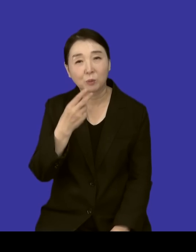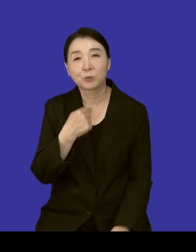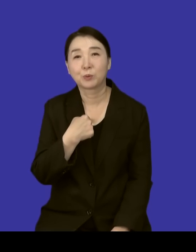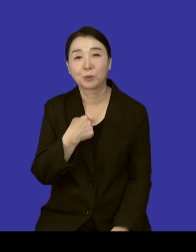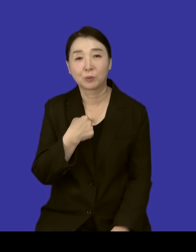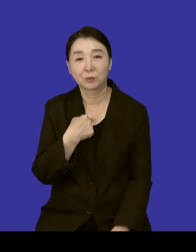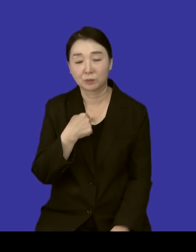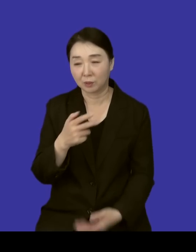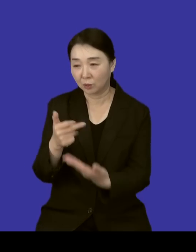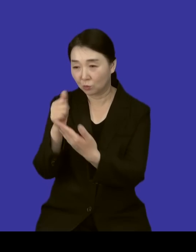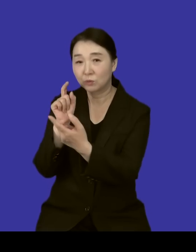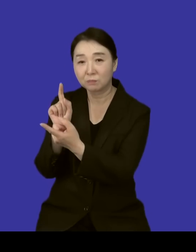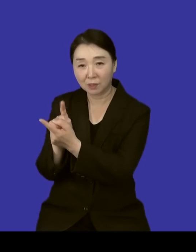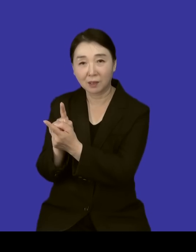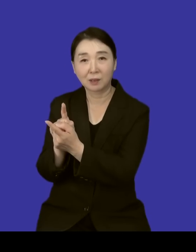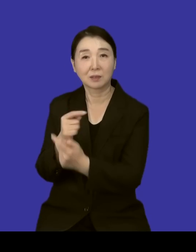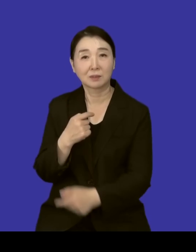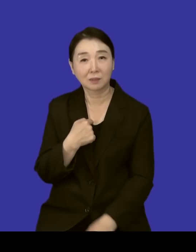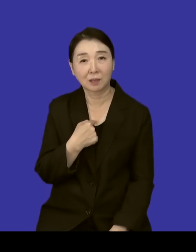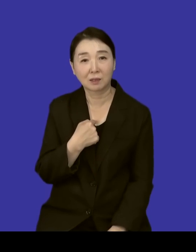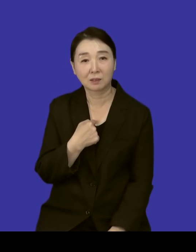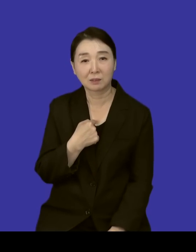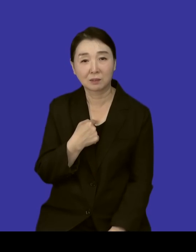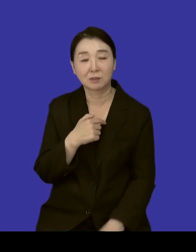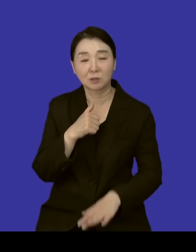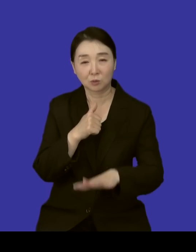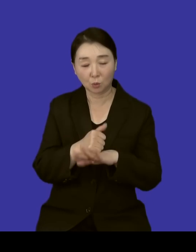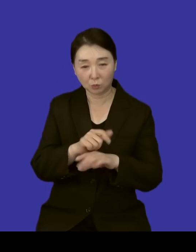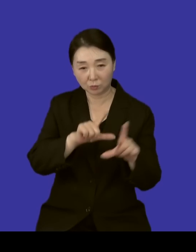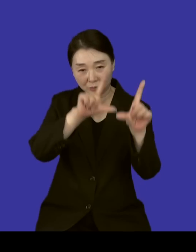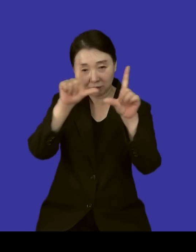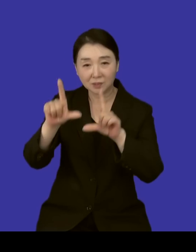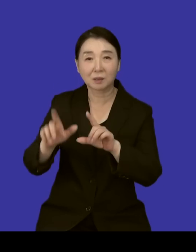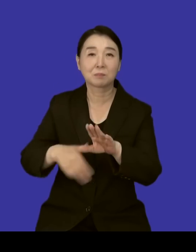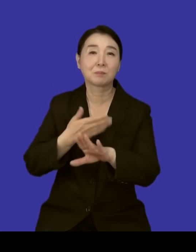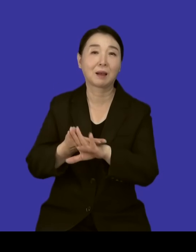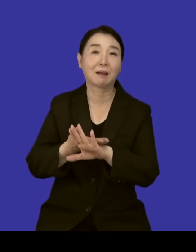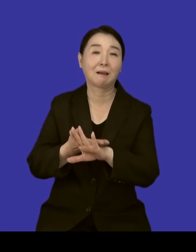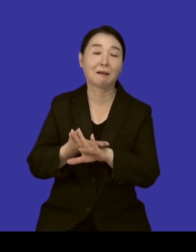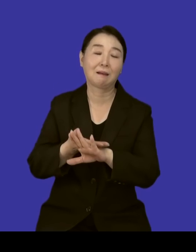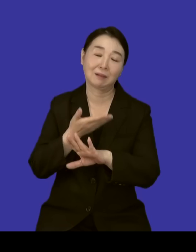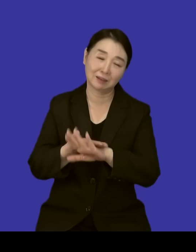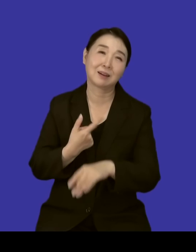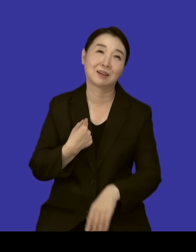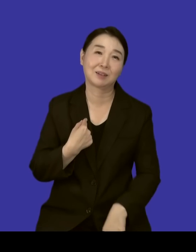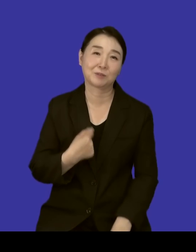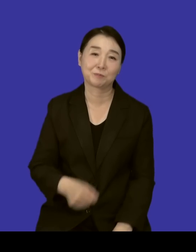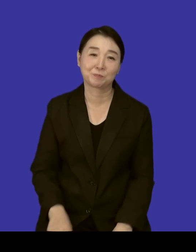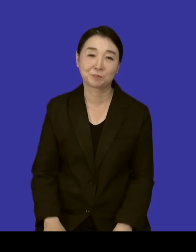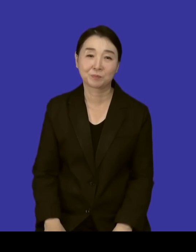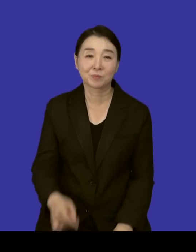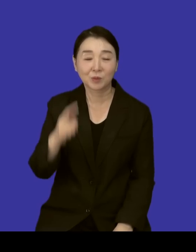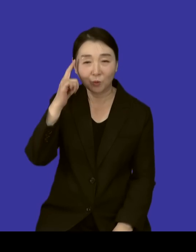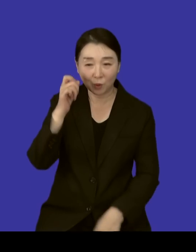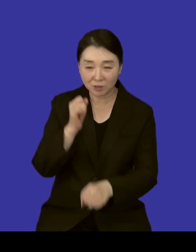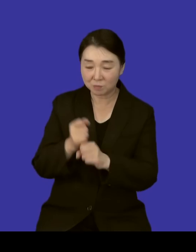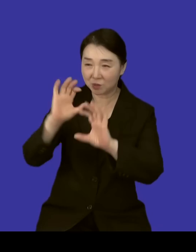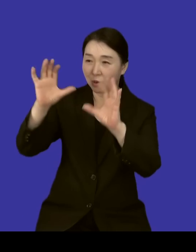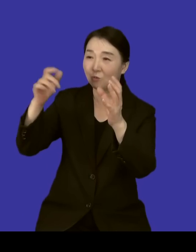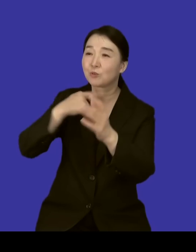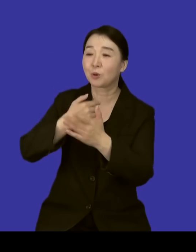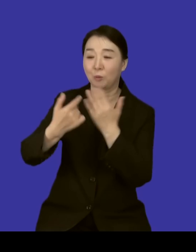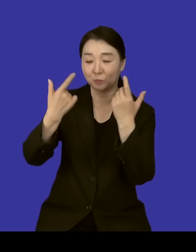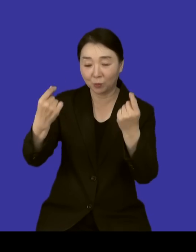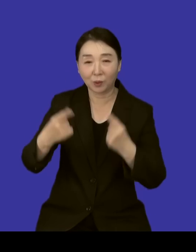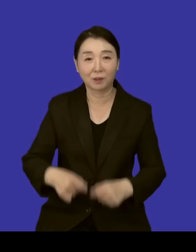내가 주님을 만나니까 완전히 달라져가지고 그리고 그냥 이미 천국을 누리는 거예요, 제가.